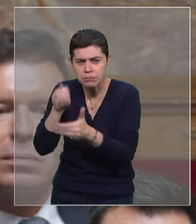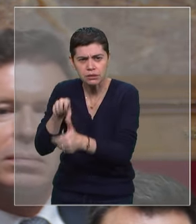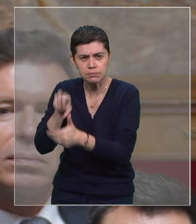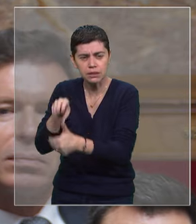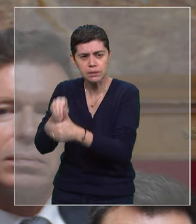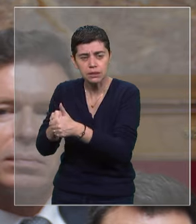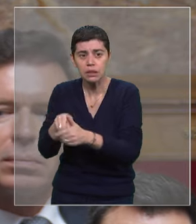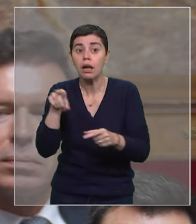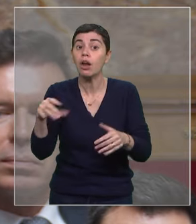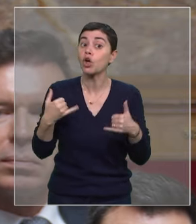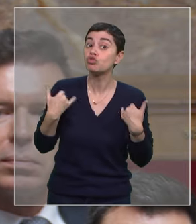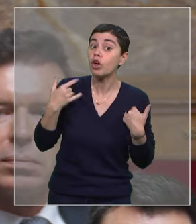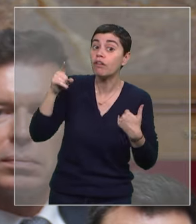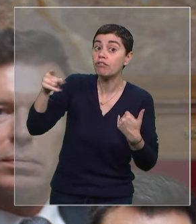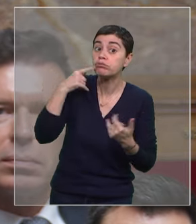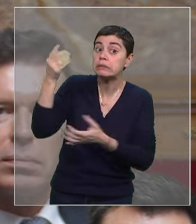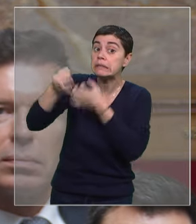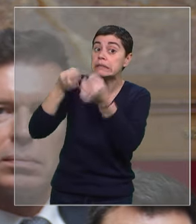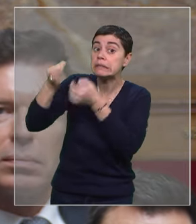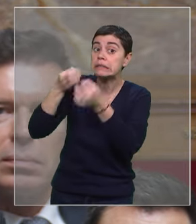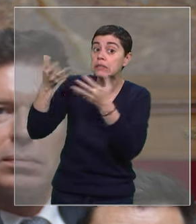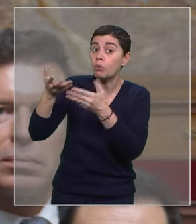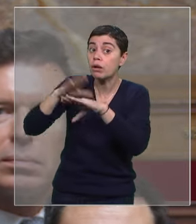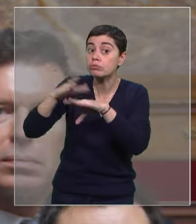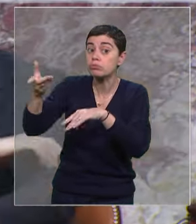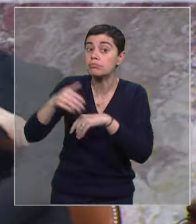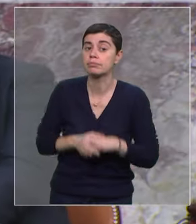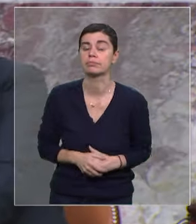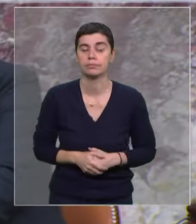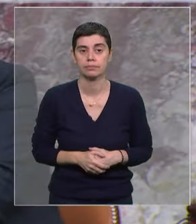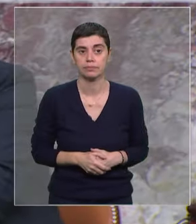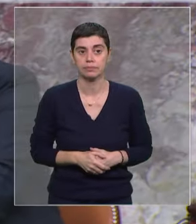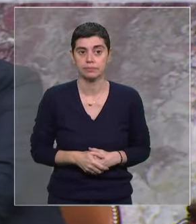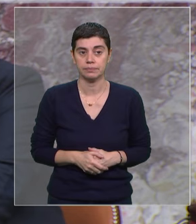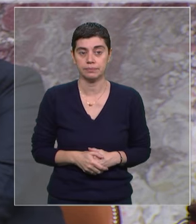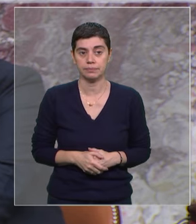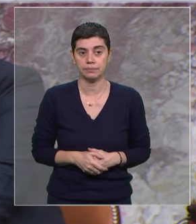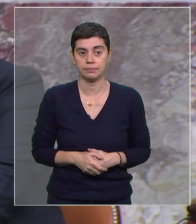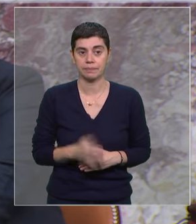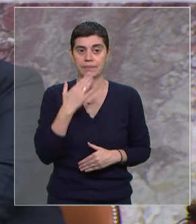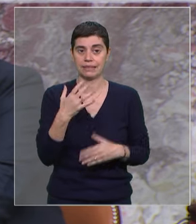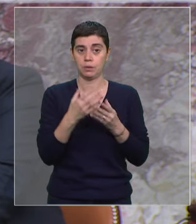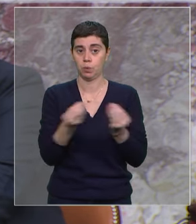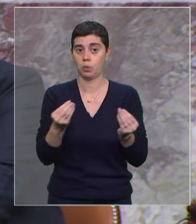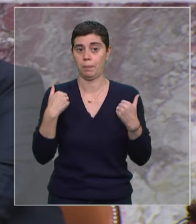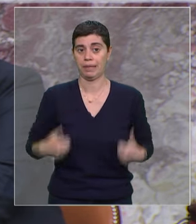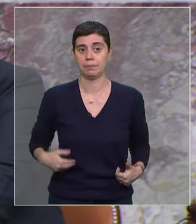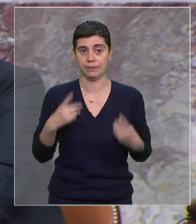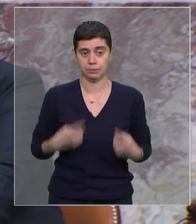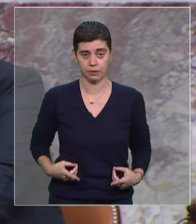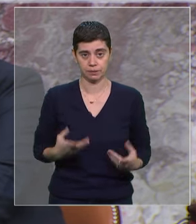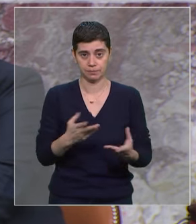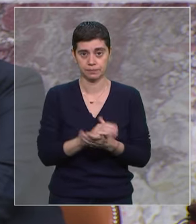retour avez-vous des jeunes au regard de vos nombreux déplacements? Je vous remercie. Merci beaucoup, Madame la députée. La parole est à Madame